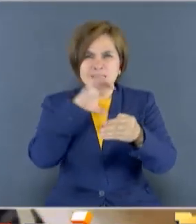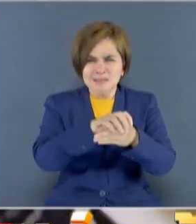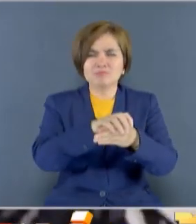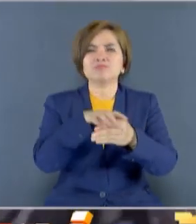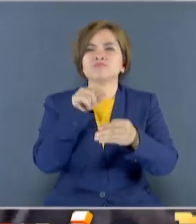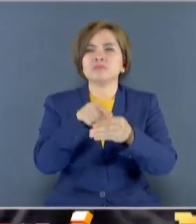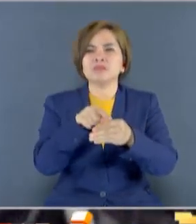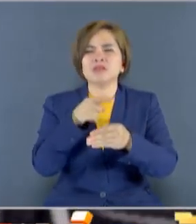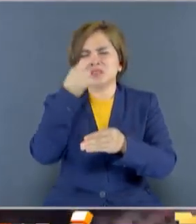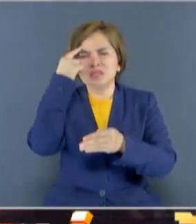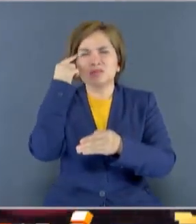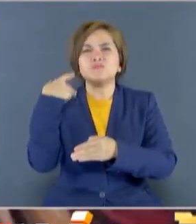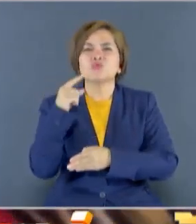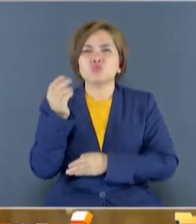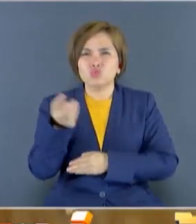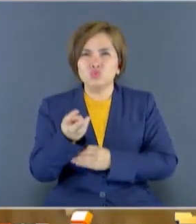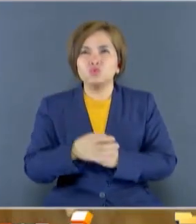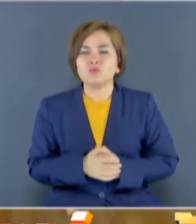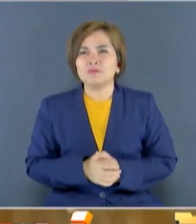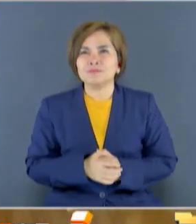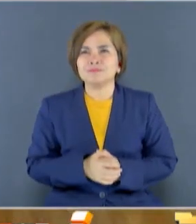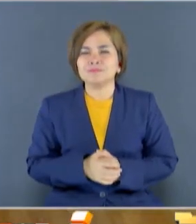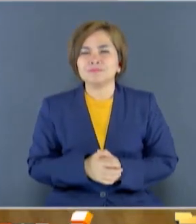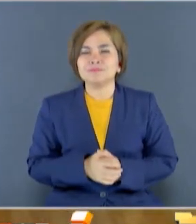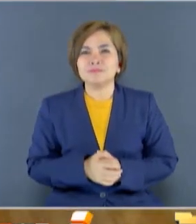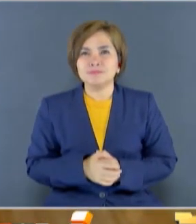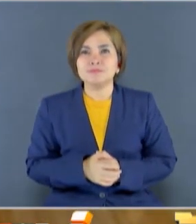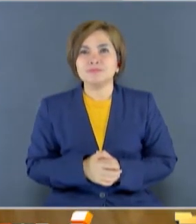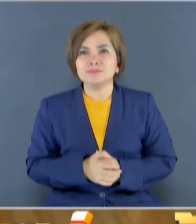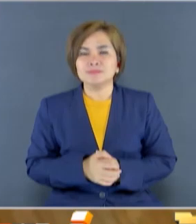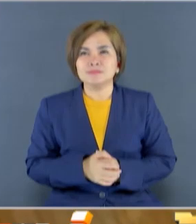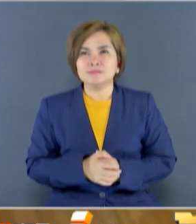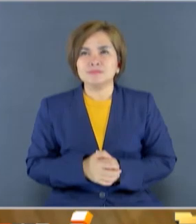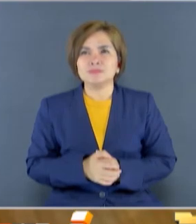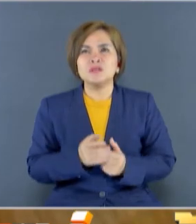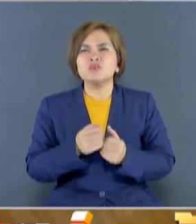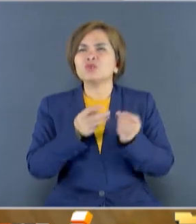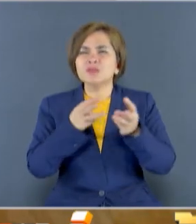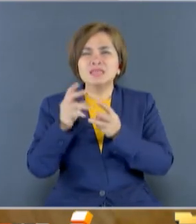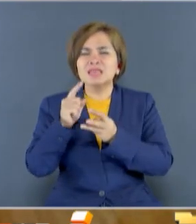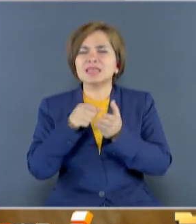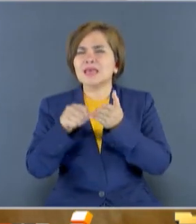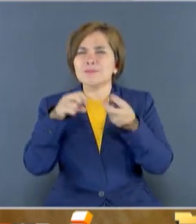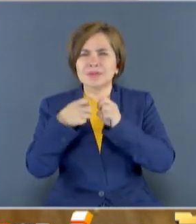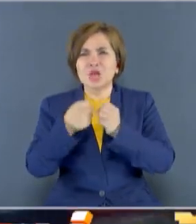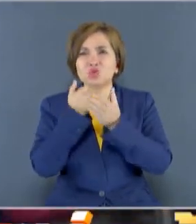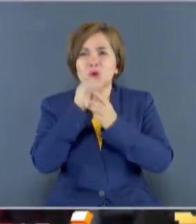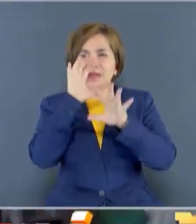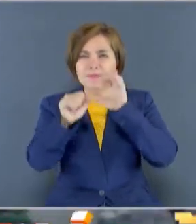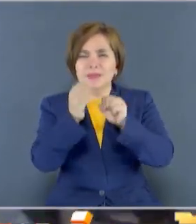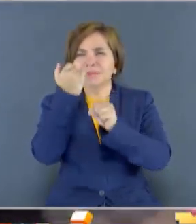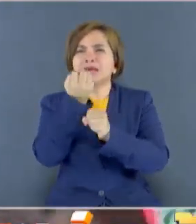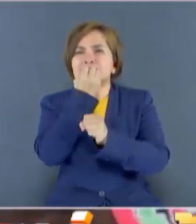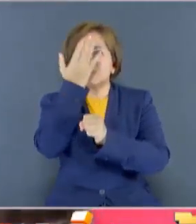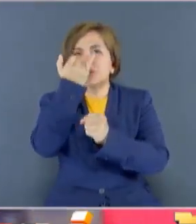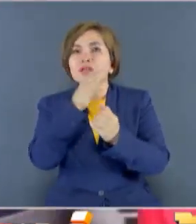เนี่ยฮะปลาหมอคางดำเนี่ยแหละฮะเพื่อจะช่วยลดปริมาณเนี่ยนะฮะแต่วิธีหนึ่งก็คือช่วยกันจับปลาหมอคางดำมากินหรือกำจัดเพราะว่าถ้าหากปล่อย